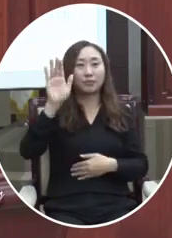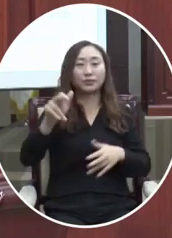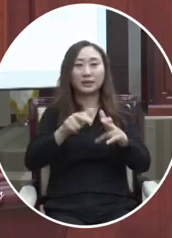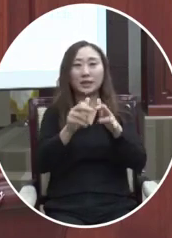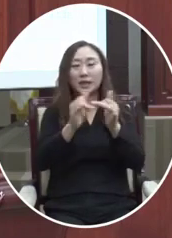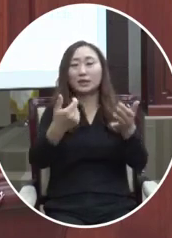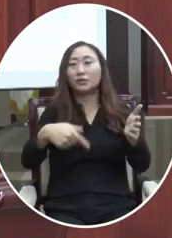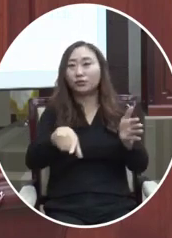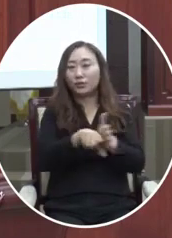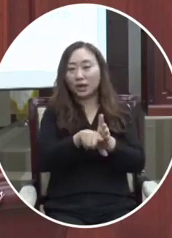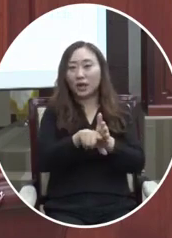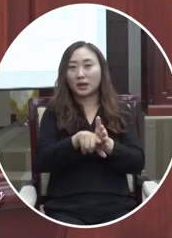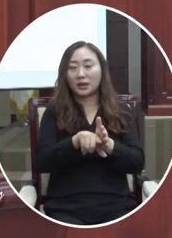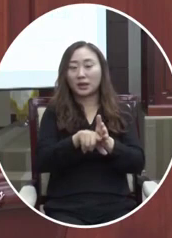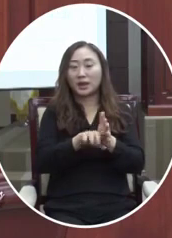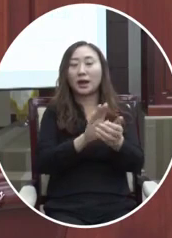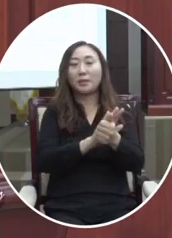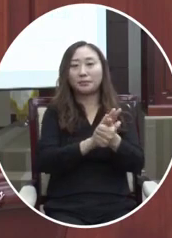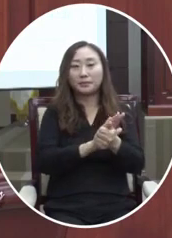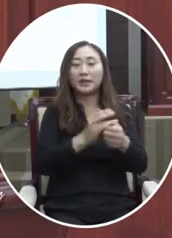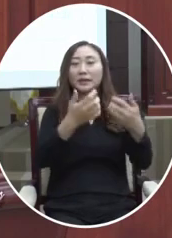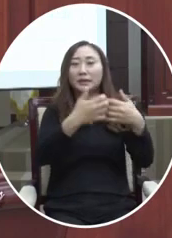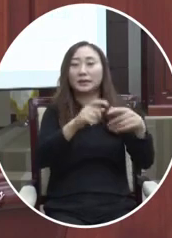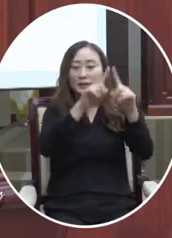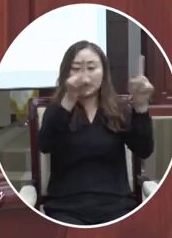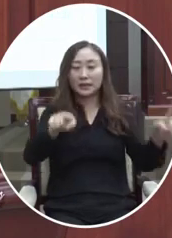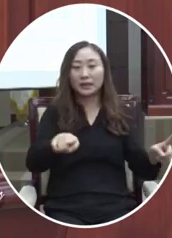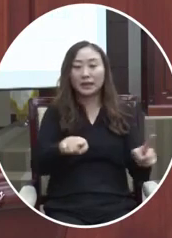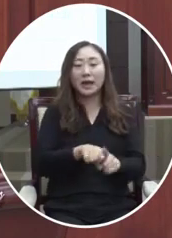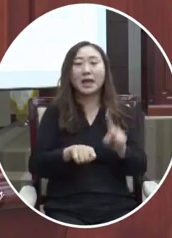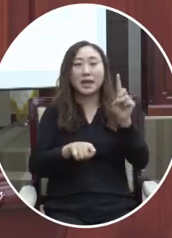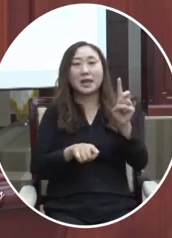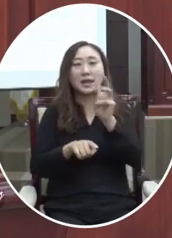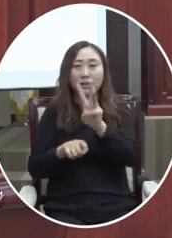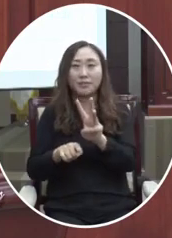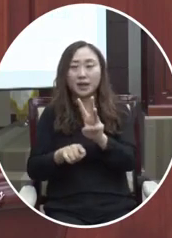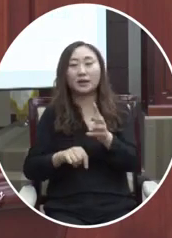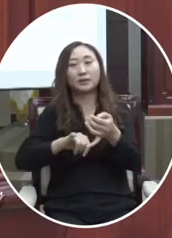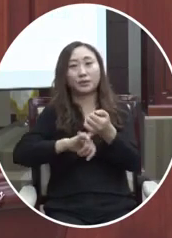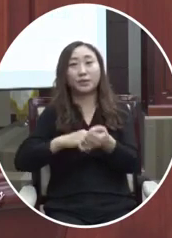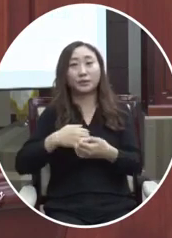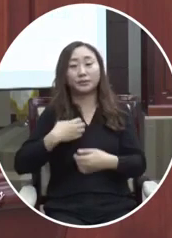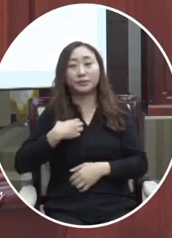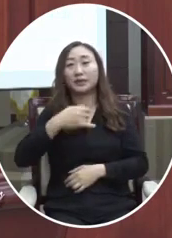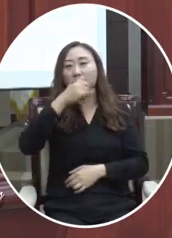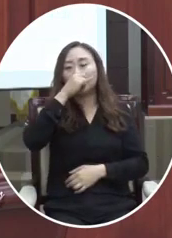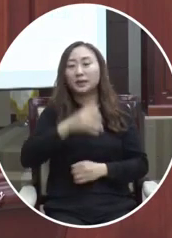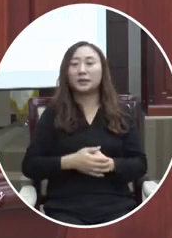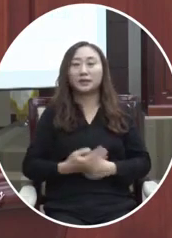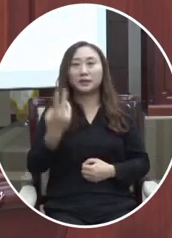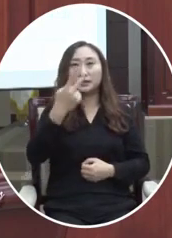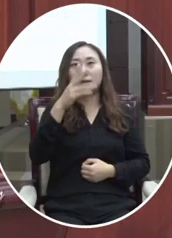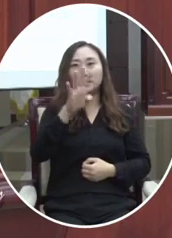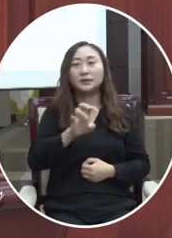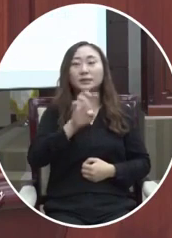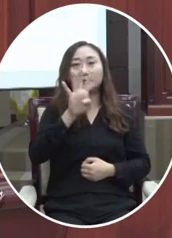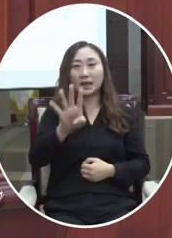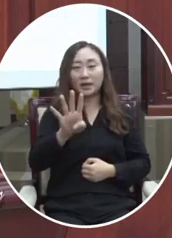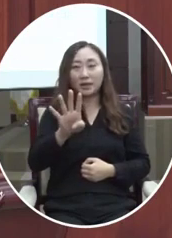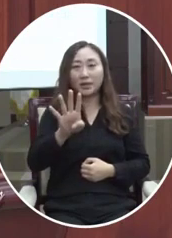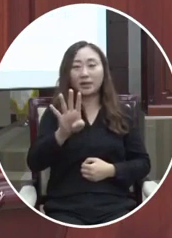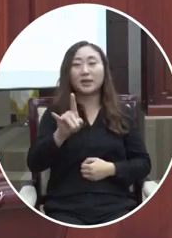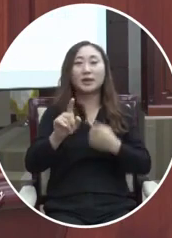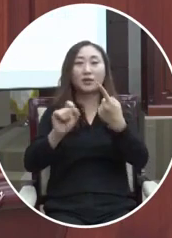앞으로 장애인을 위한 배리어 프리 키오스크는 3단계로 설치 의무화됩니다. 2024년 1월부터 바닥